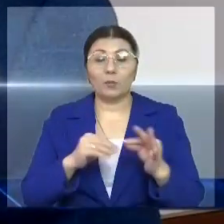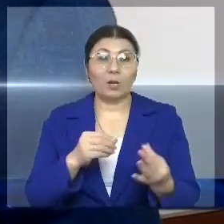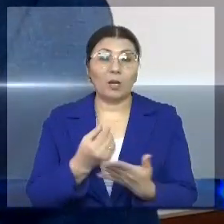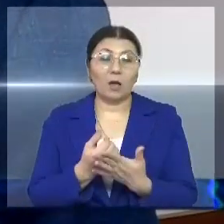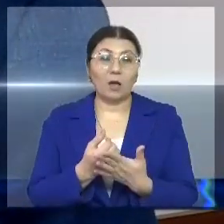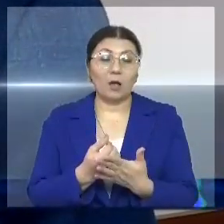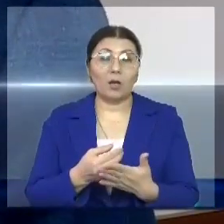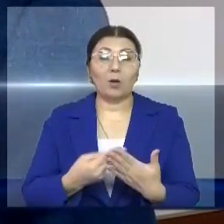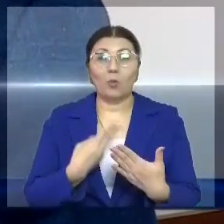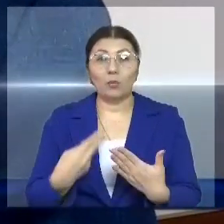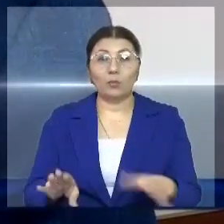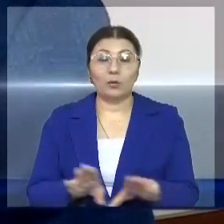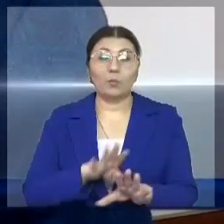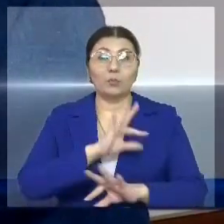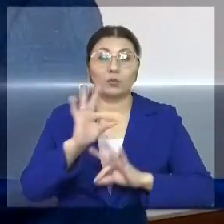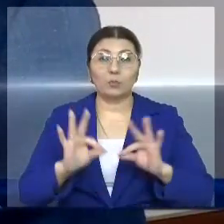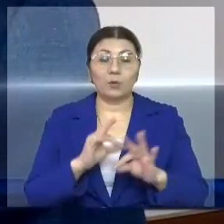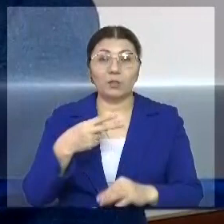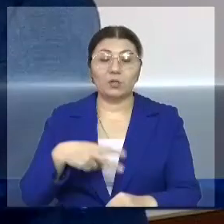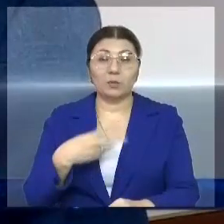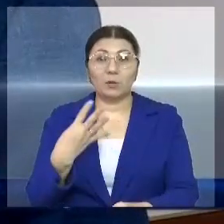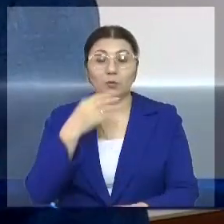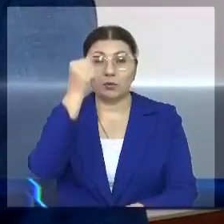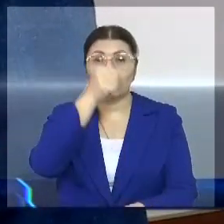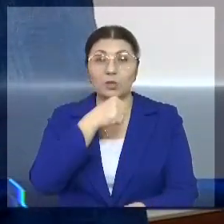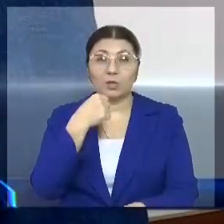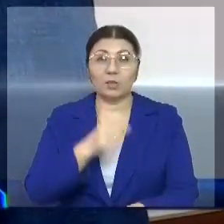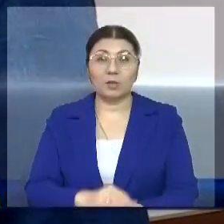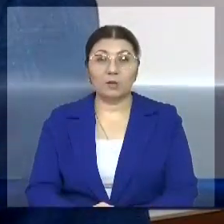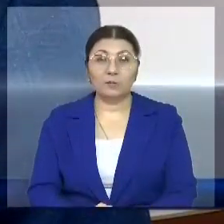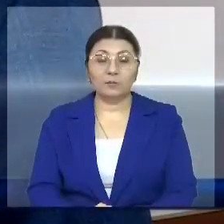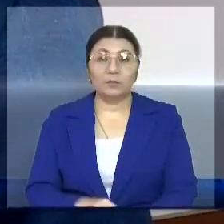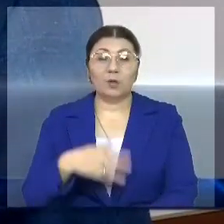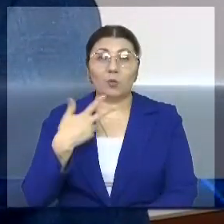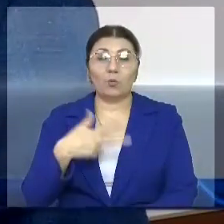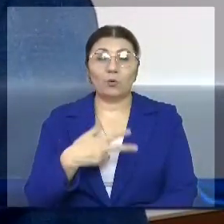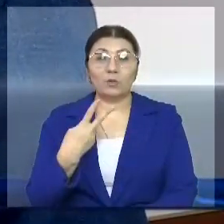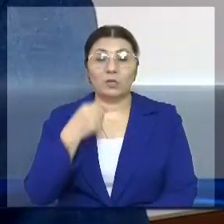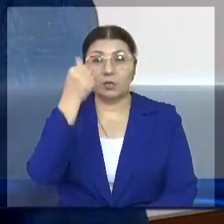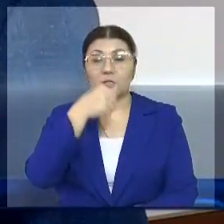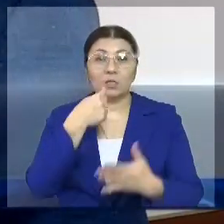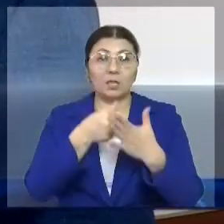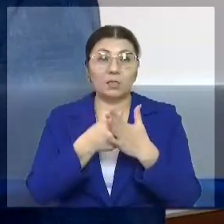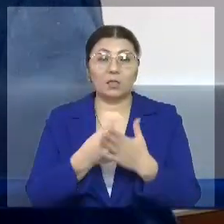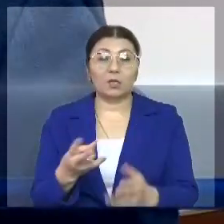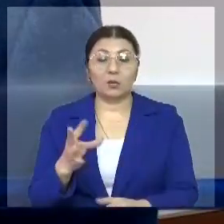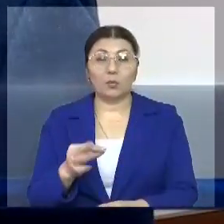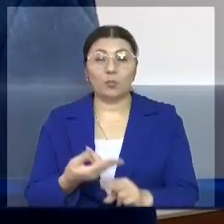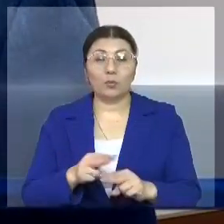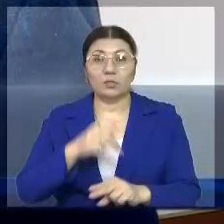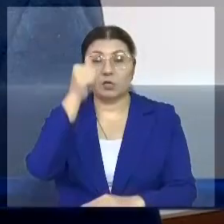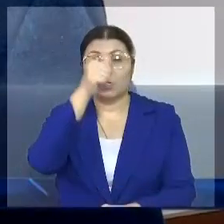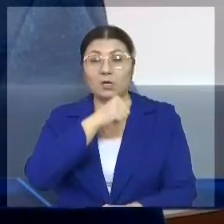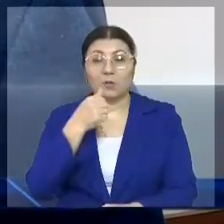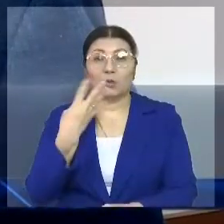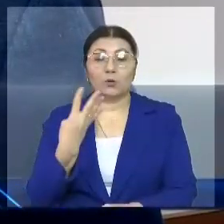қойылды. Ол жобаның 24 жылдан 32 жылға дейін, алайда осы биылдың